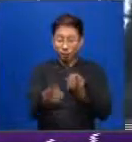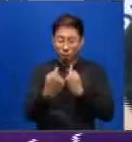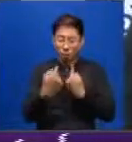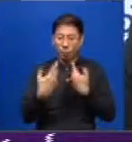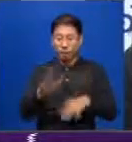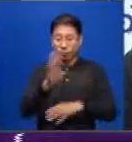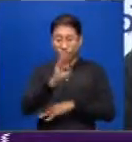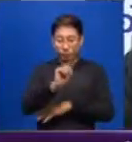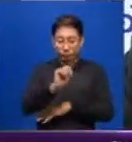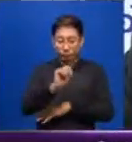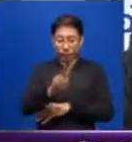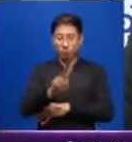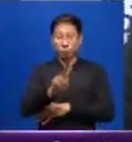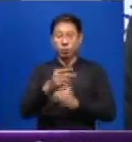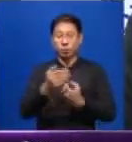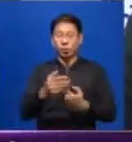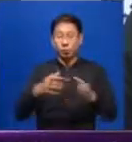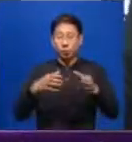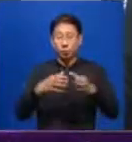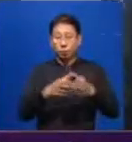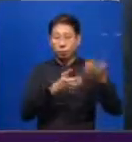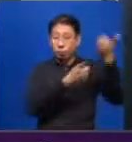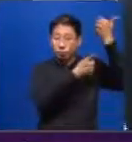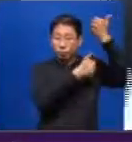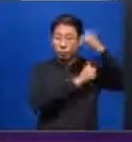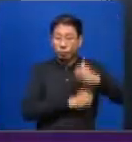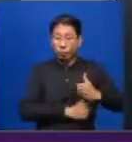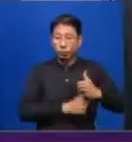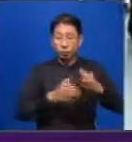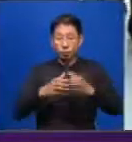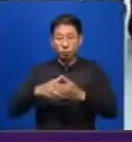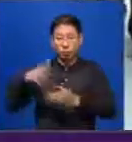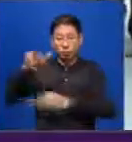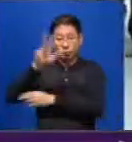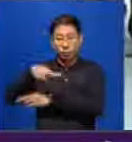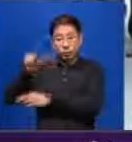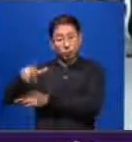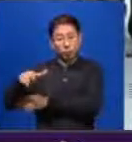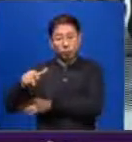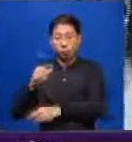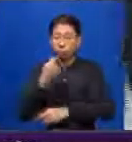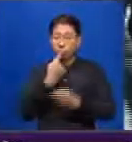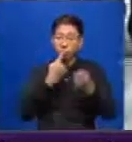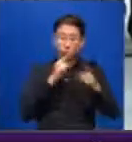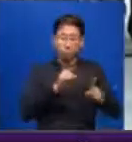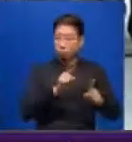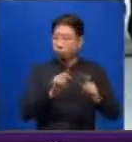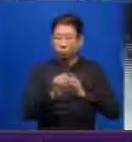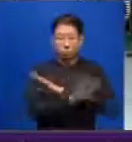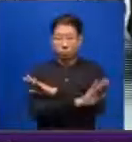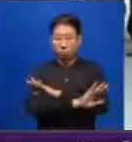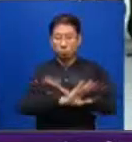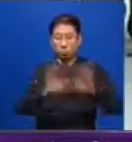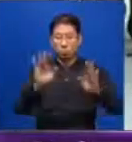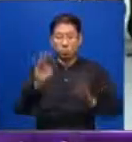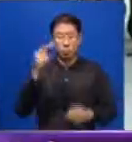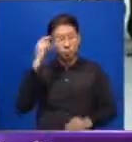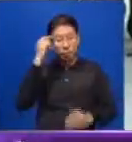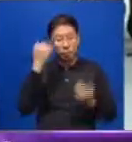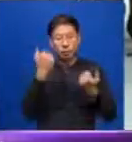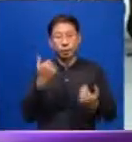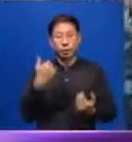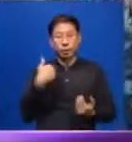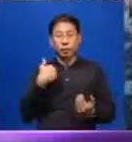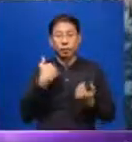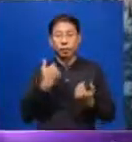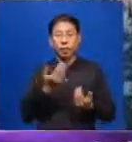2ภาคการเมืองแต่ว่าพรรคประชาธิปัตย์และพรรคเพื่อไทยนั้นยังไม่มีการตอบรับเพราะฉะนั้นแล้วกต่อค่ะก็ขอเรียกร้องให้